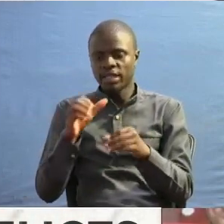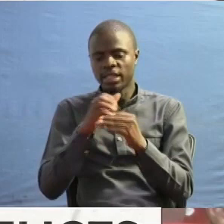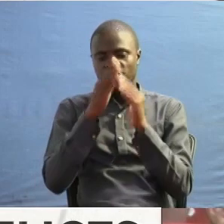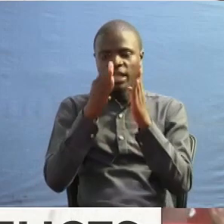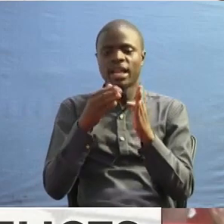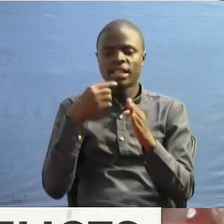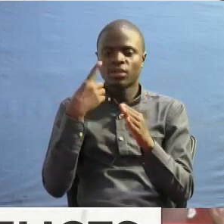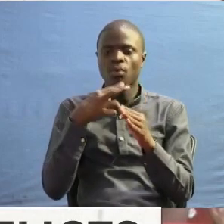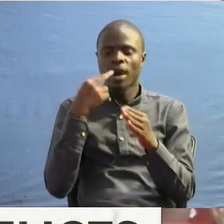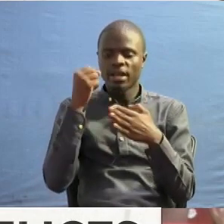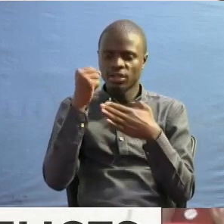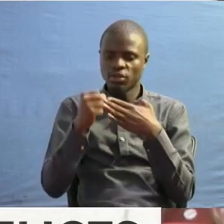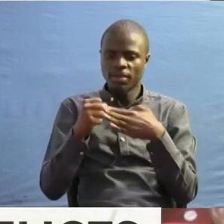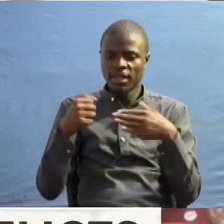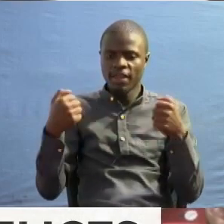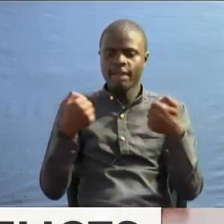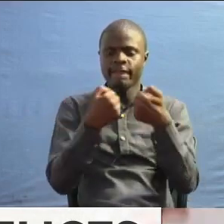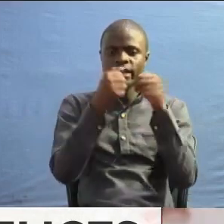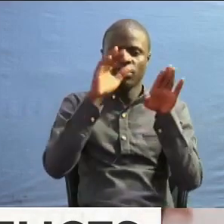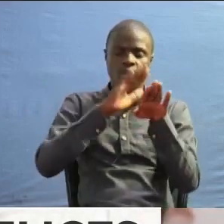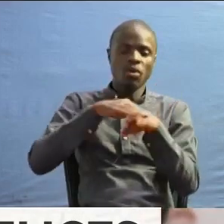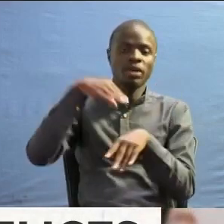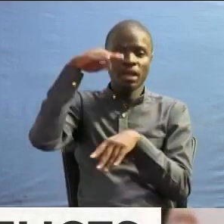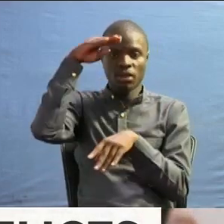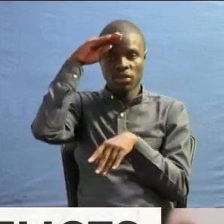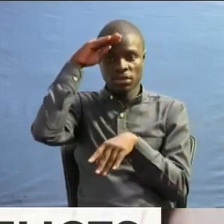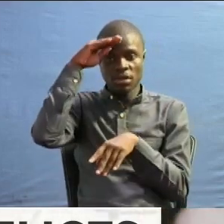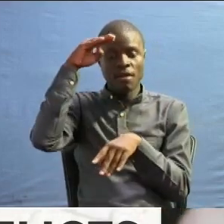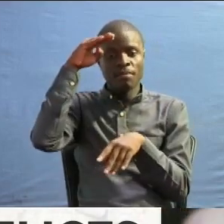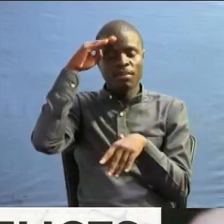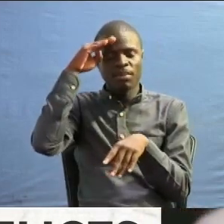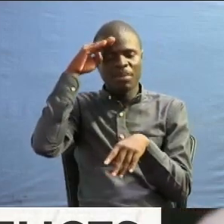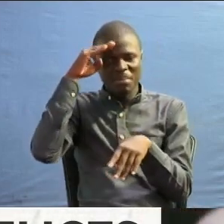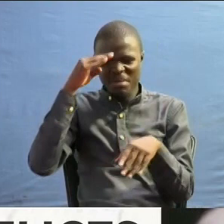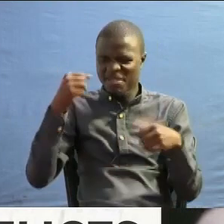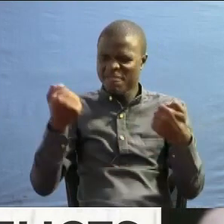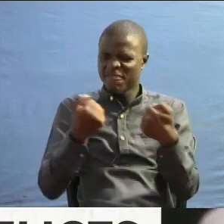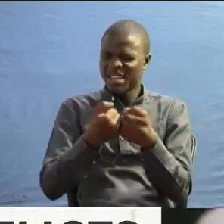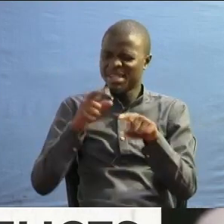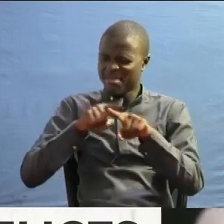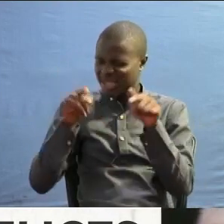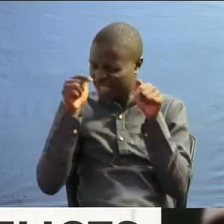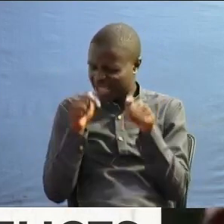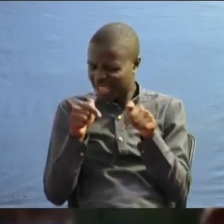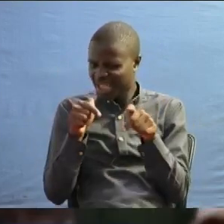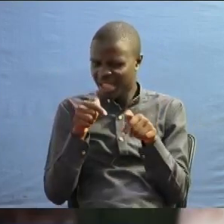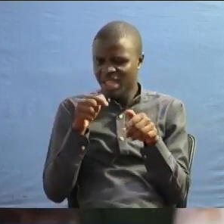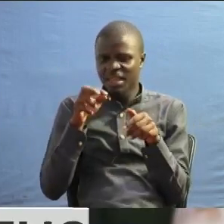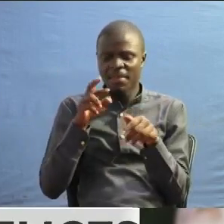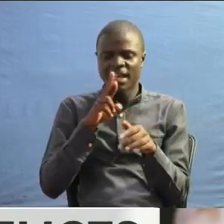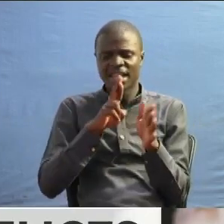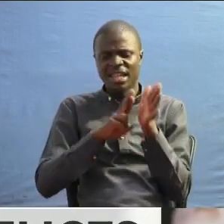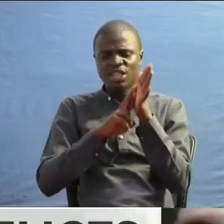derailing the fight against alcoholism. Pombe tumebigana naye hapa Laikipia, lakini hapa Rumuruti, Bwana Regional